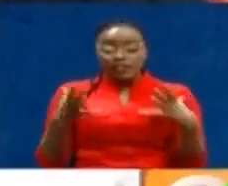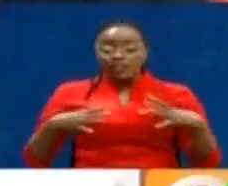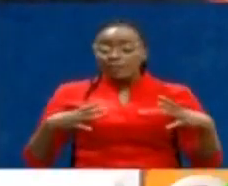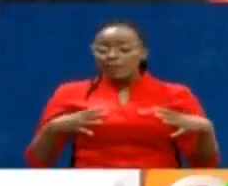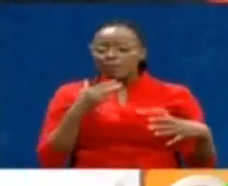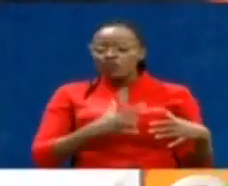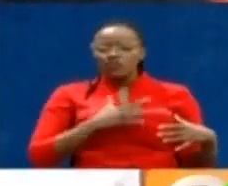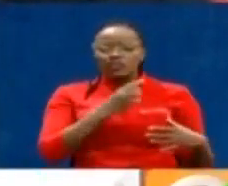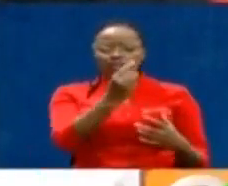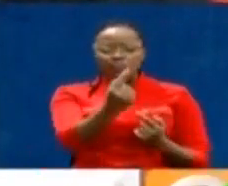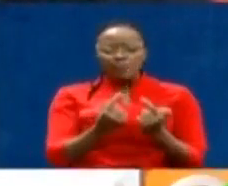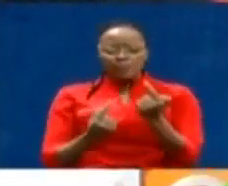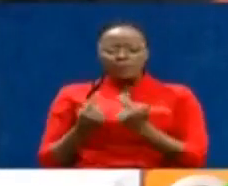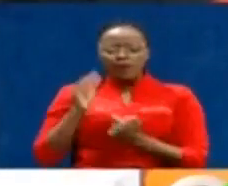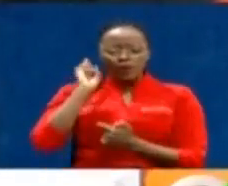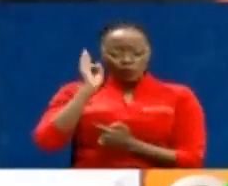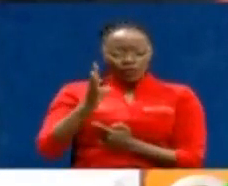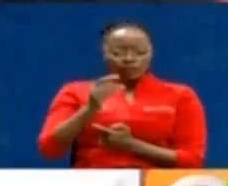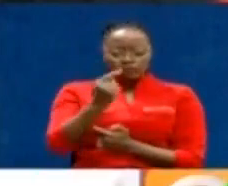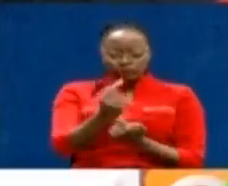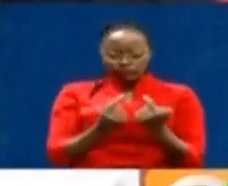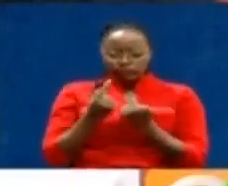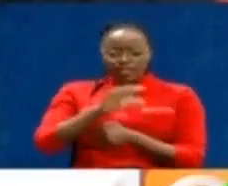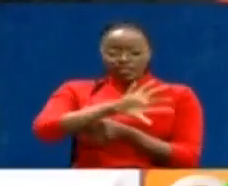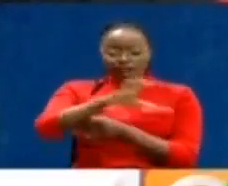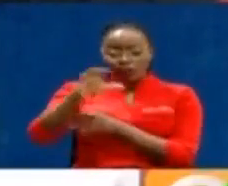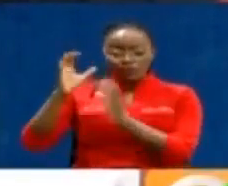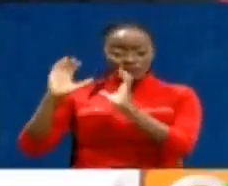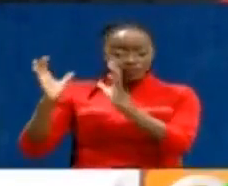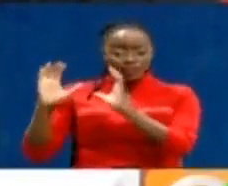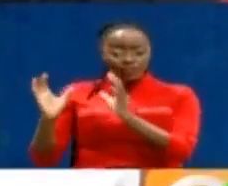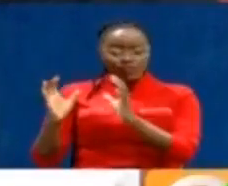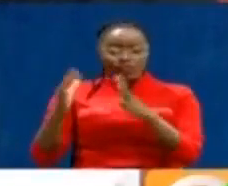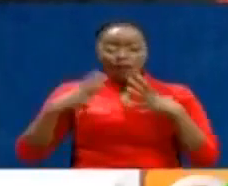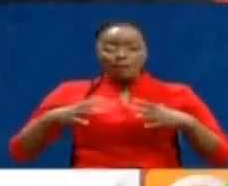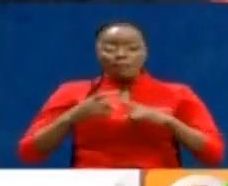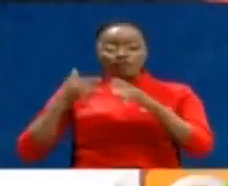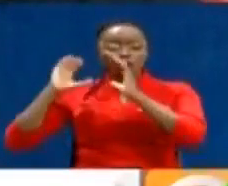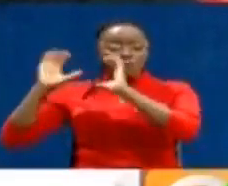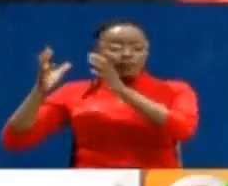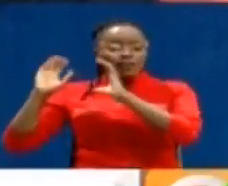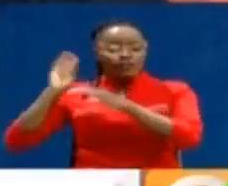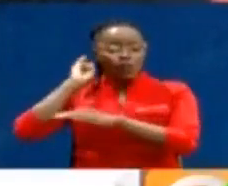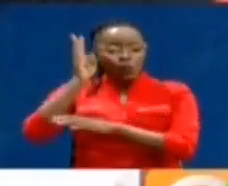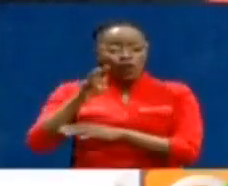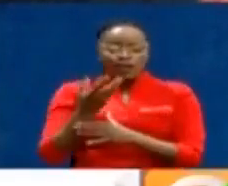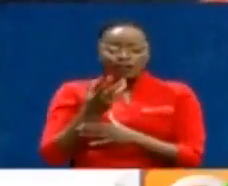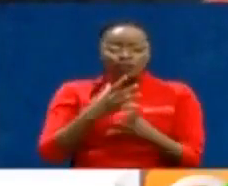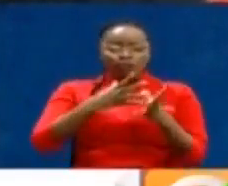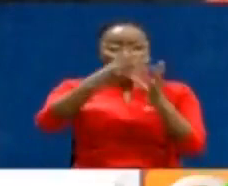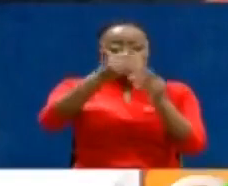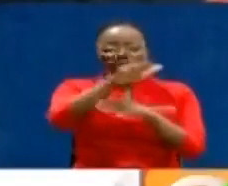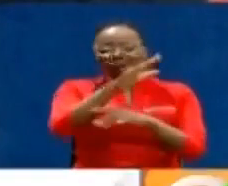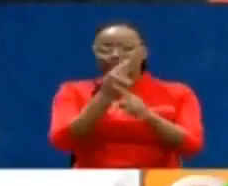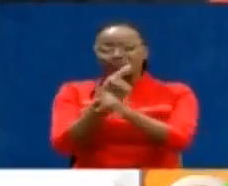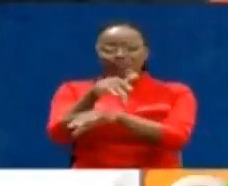wengi wataingia katika jimbo letu, na pia watu kutoka Kilifi bila shaka watapanda katika sehemu ya